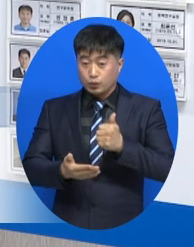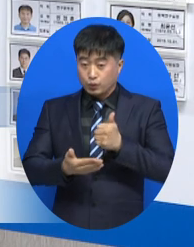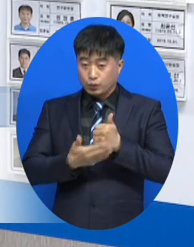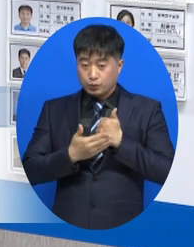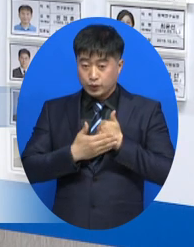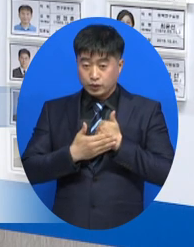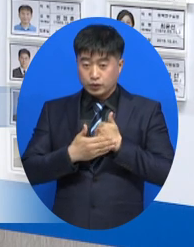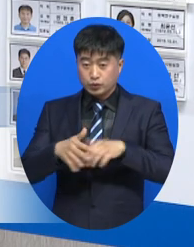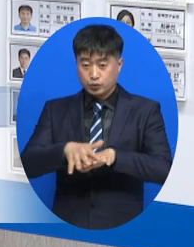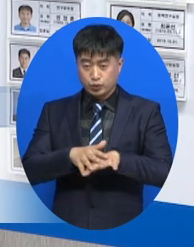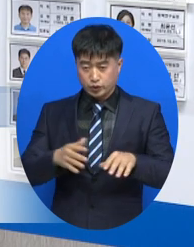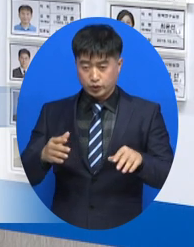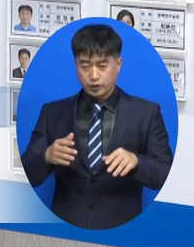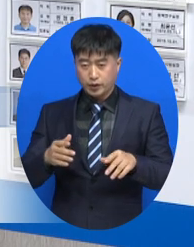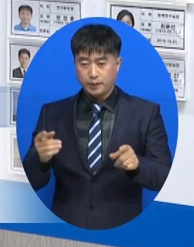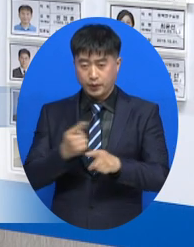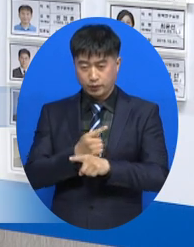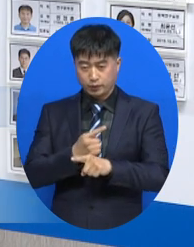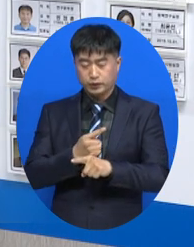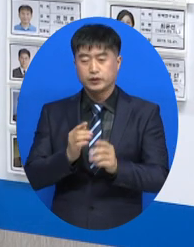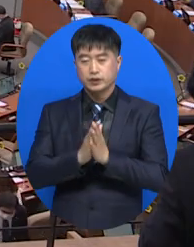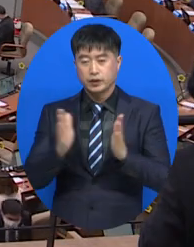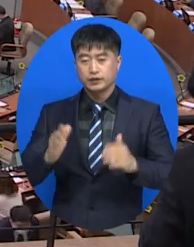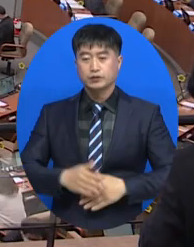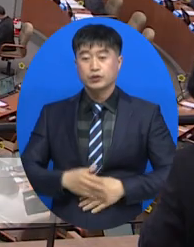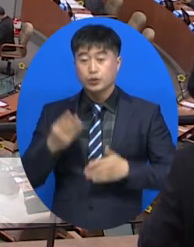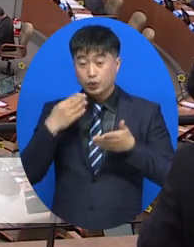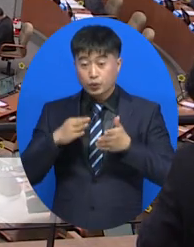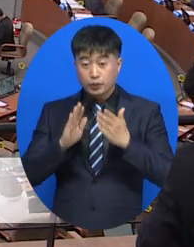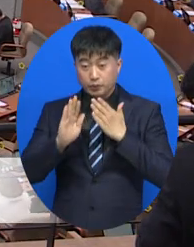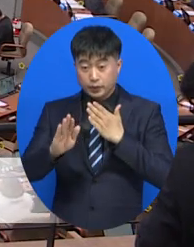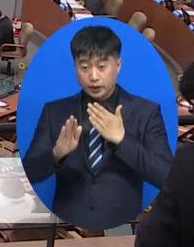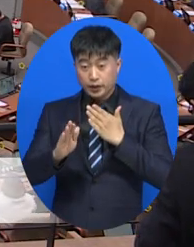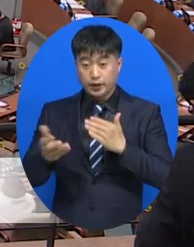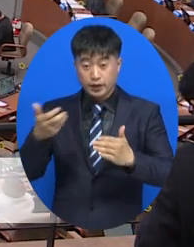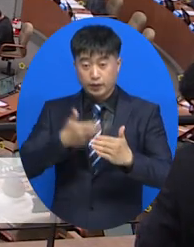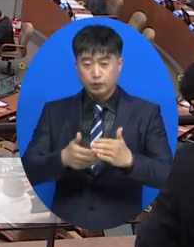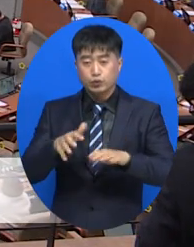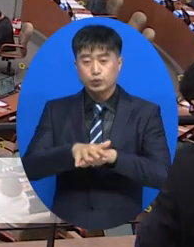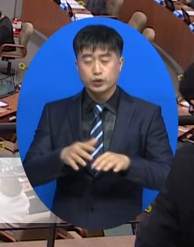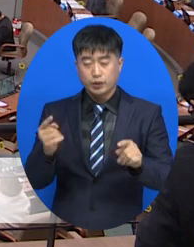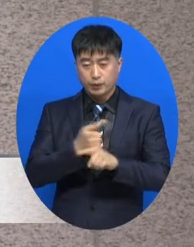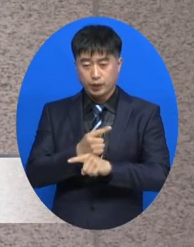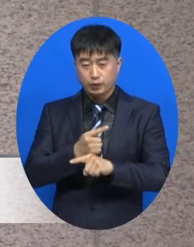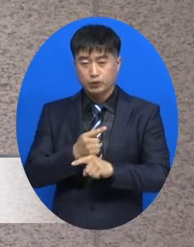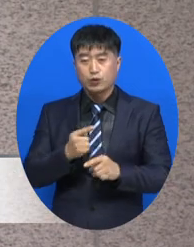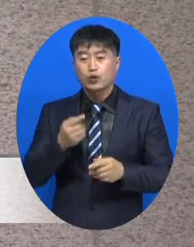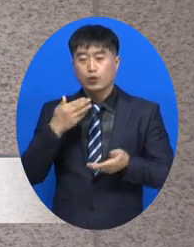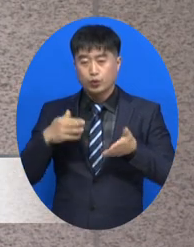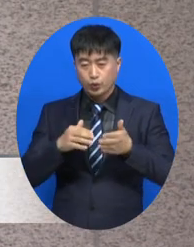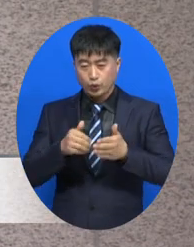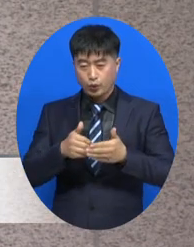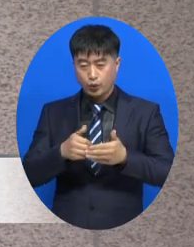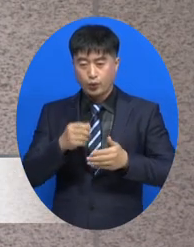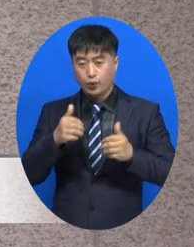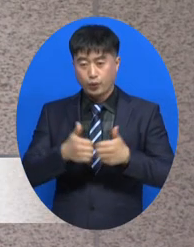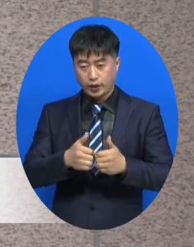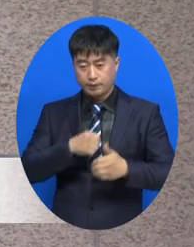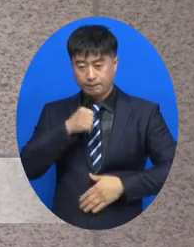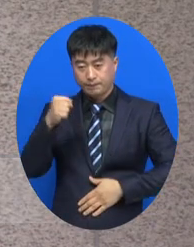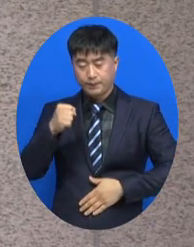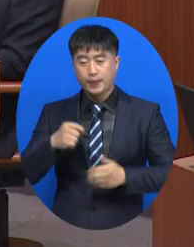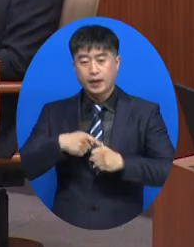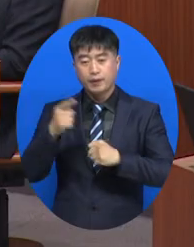그거를 뒷받침하는 그런 조직 개편을 단행을 했습니다. 경기도의 미래를 담은 조직 개편안이 최근 경기도 의회를 통과함에